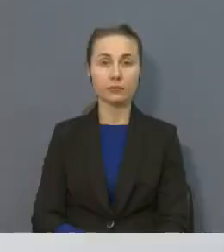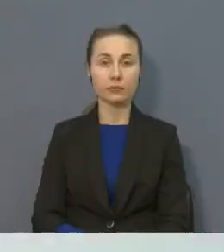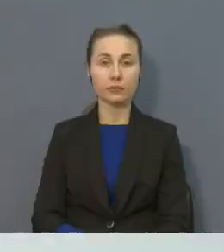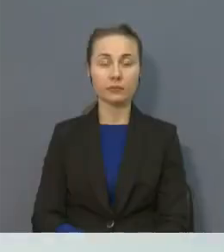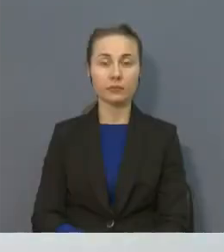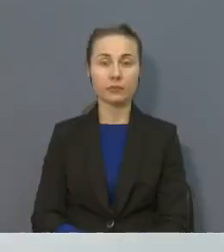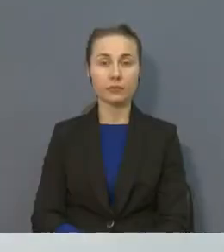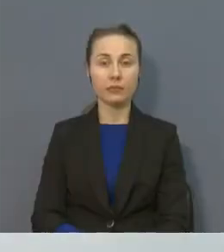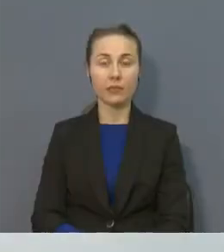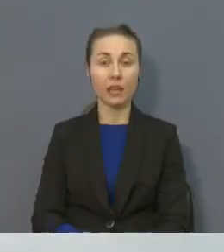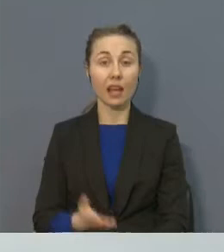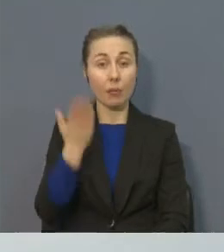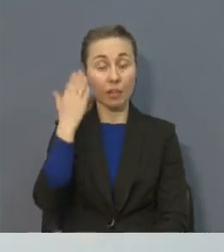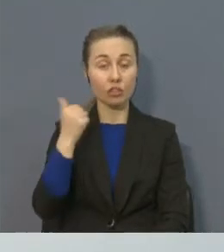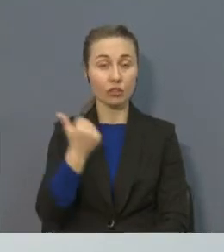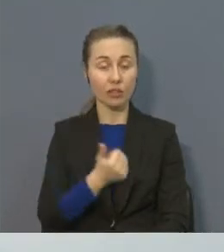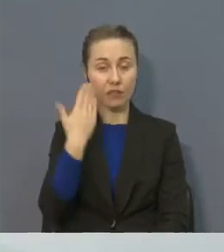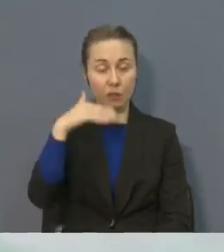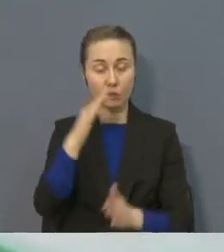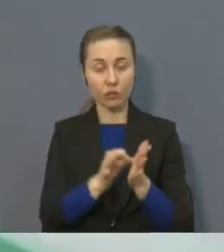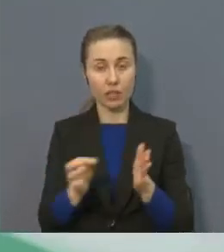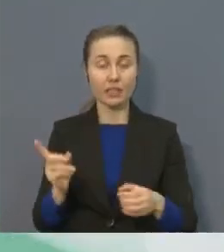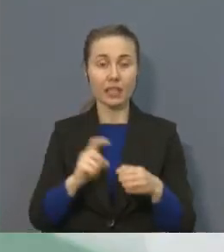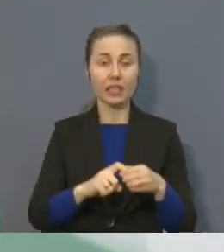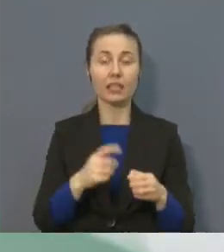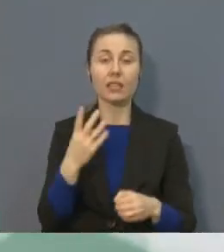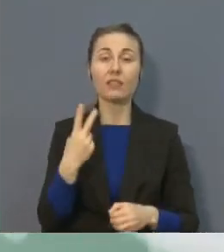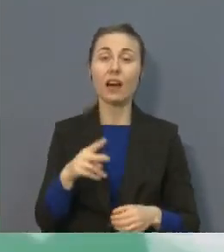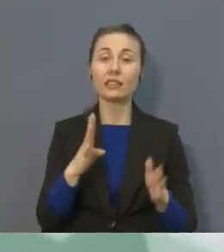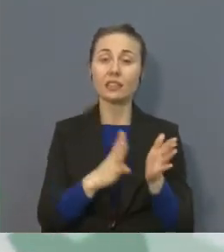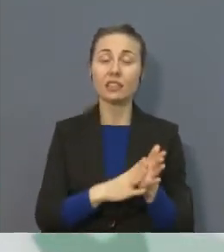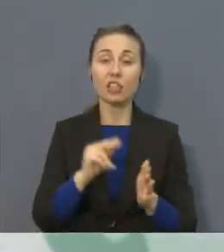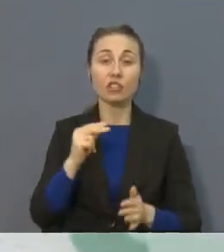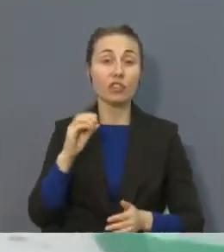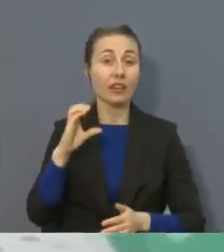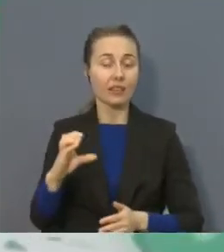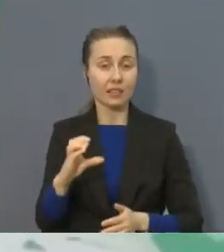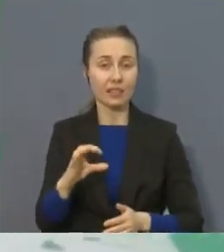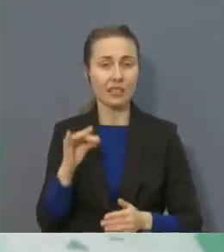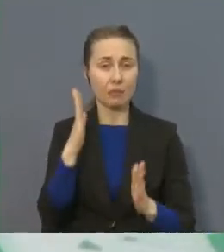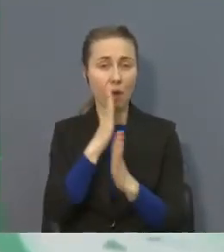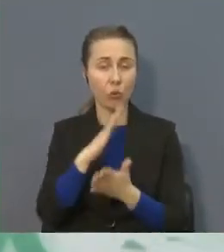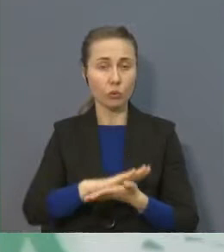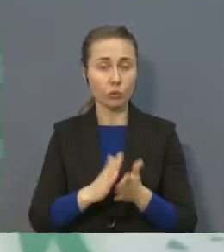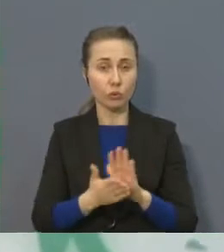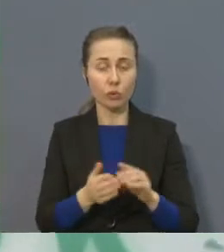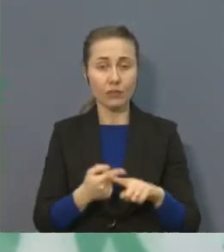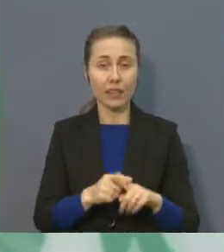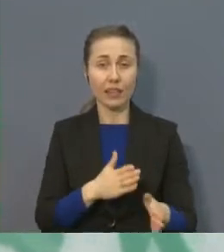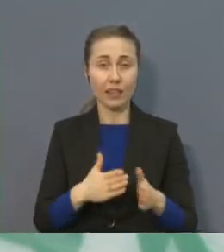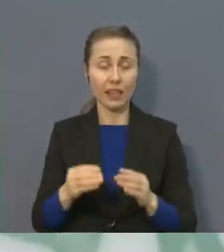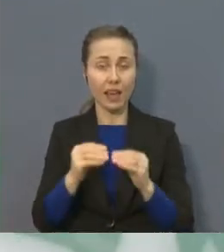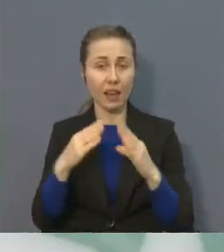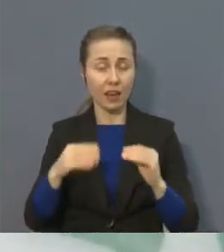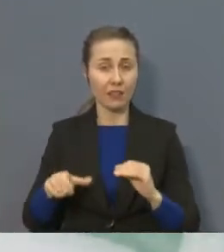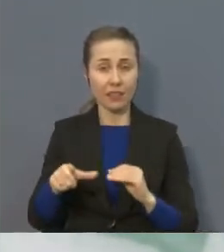Өткен аптада Ақмола облысына 27 төтенше жағдай тіркелген. Өңірде күн райының күрт құбылуына байланысты бір қатар тас жолдар жабылып, төтенше